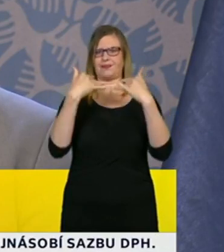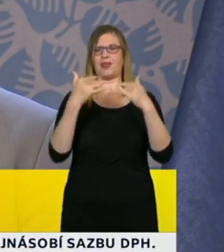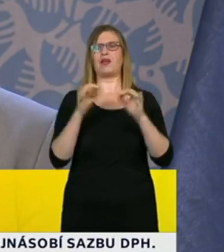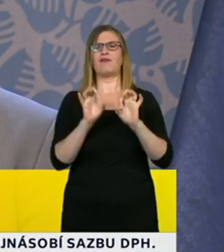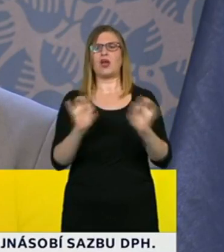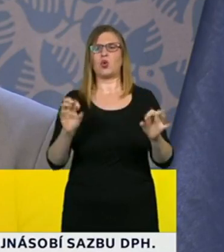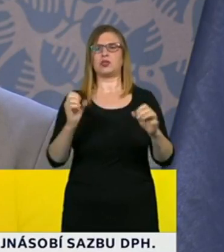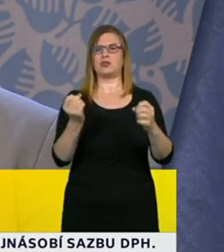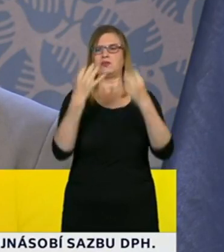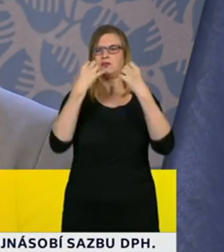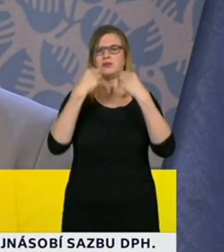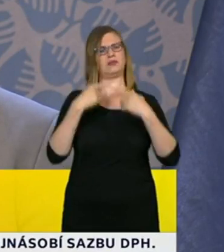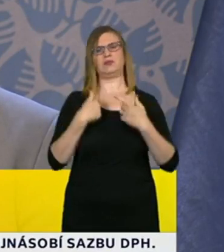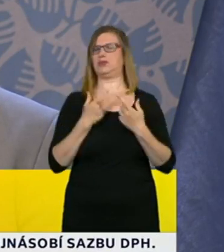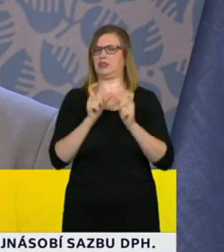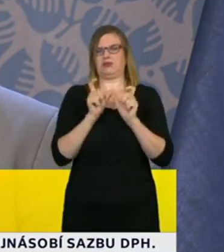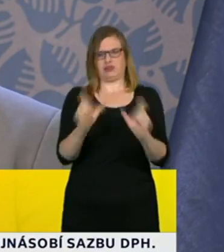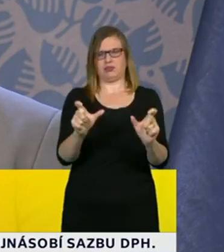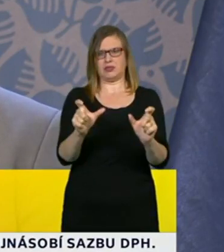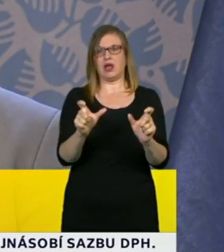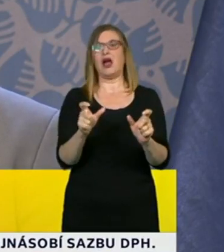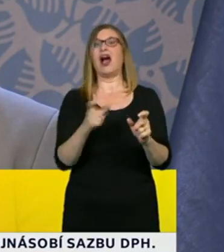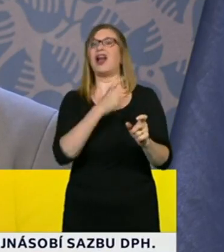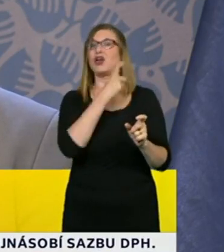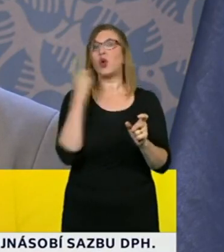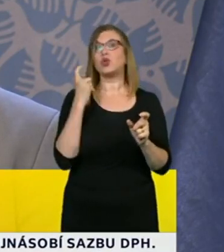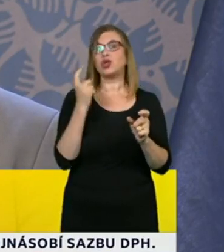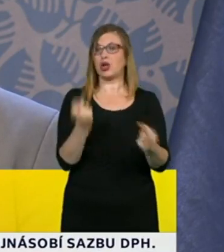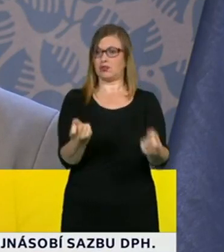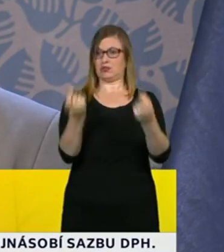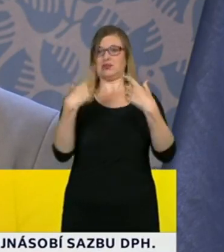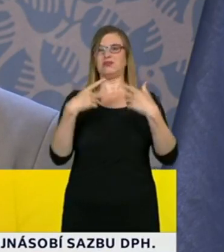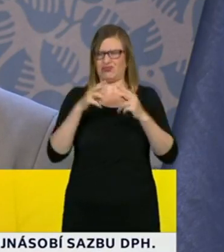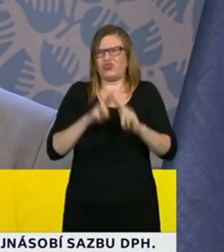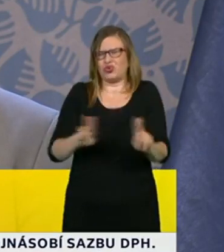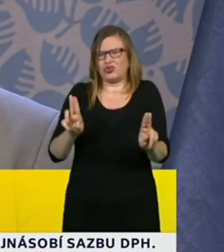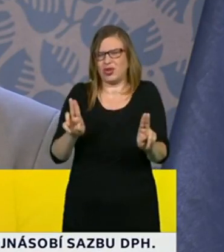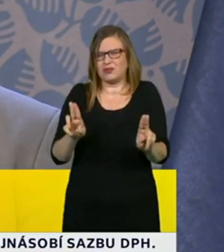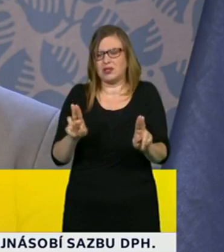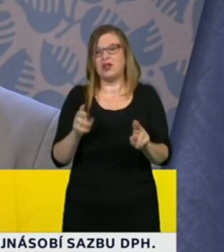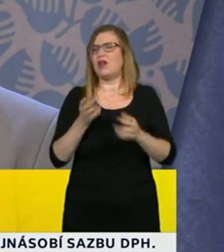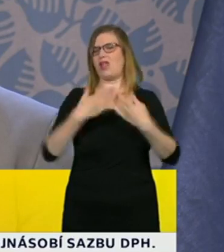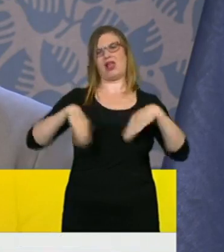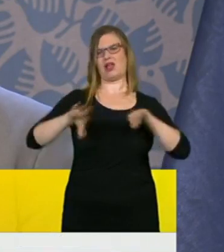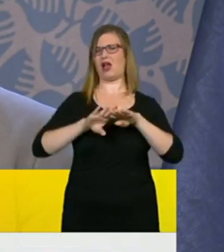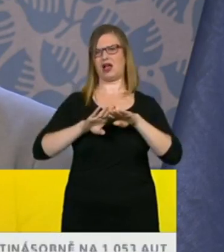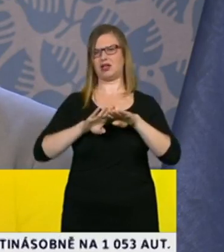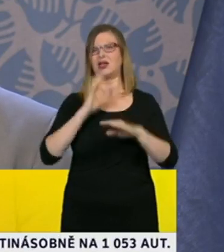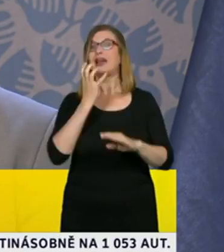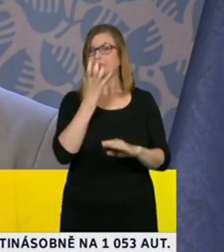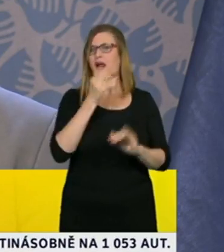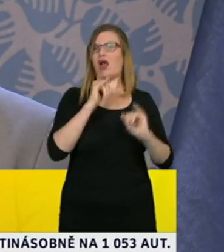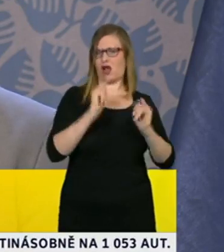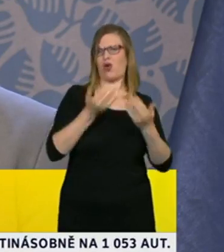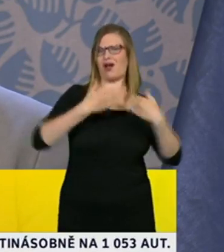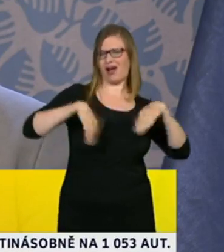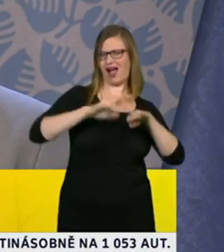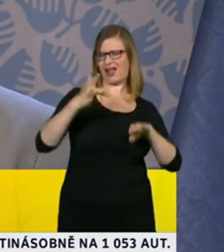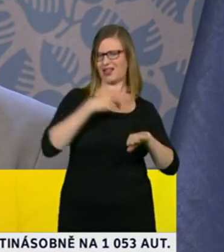přímo chrání. Pokud nosíme roušku, tak nás toto nechrání, protože ta rouška je materiál, který je podstatně